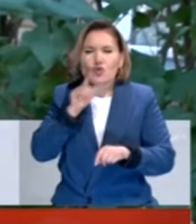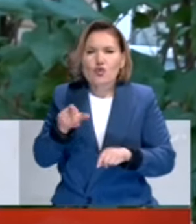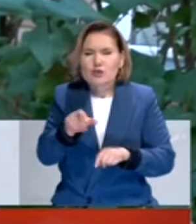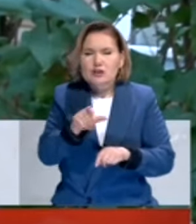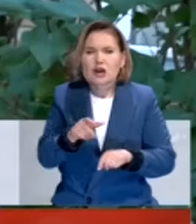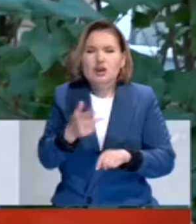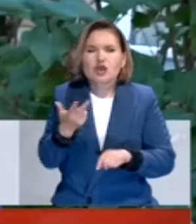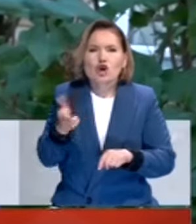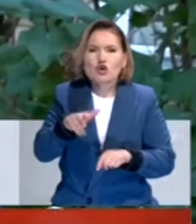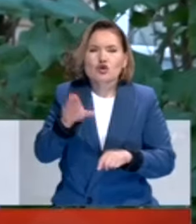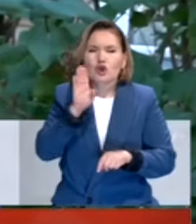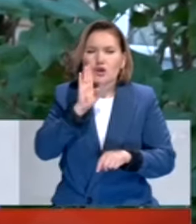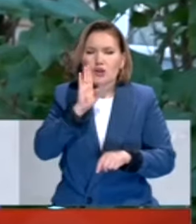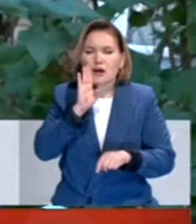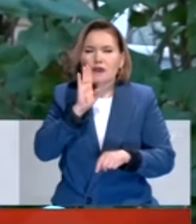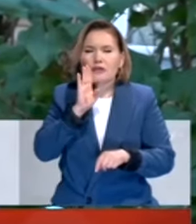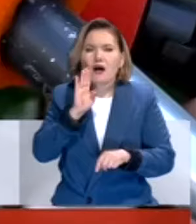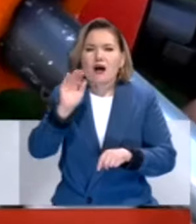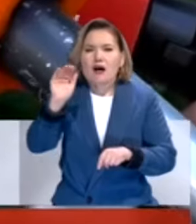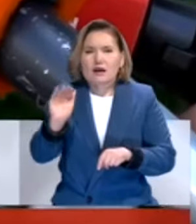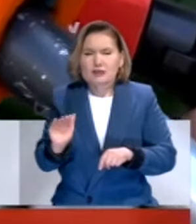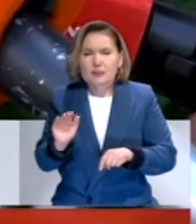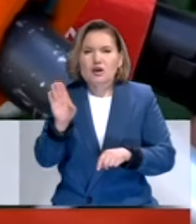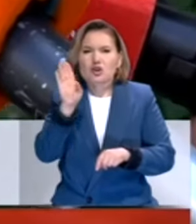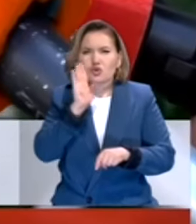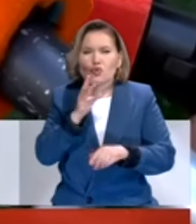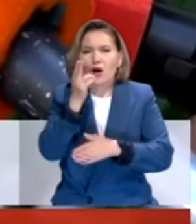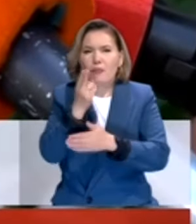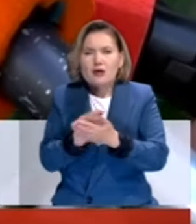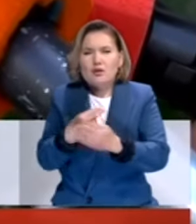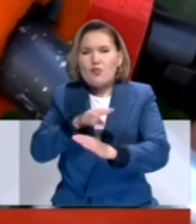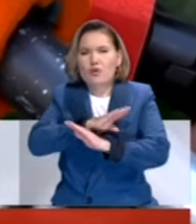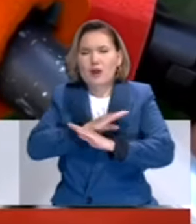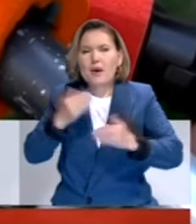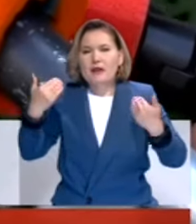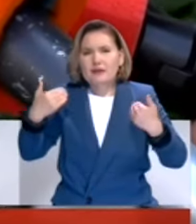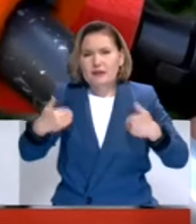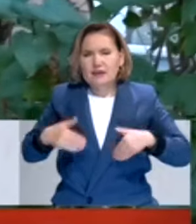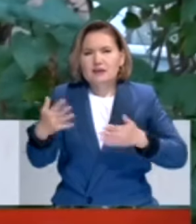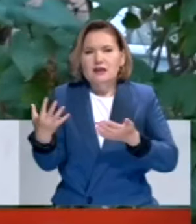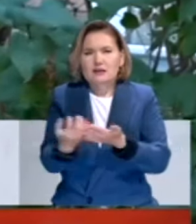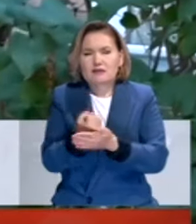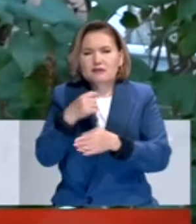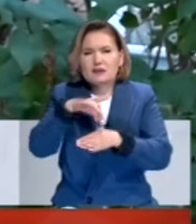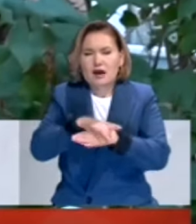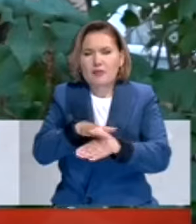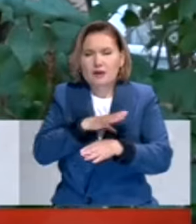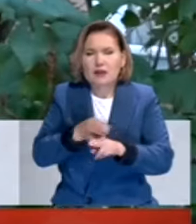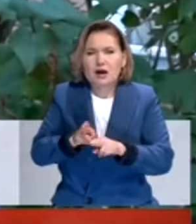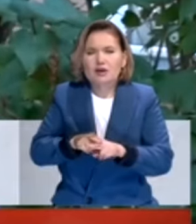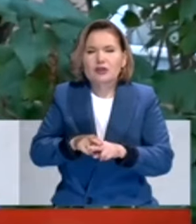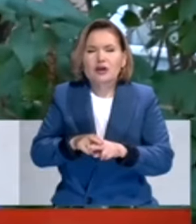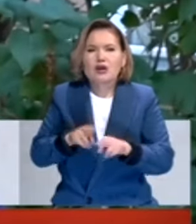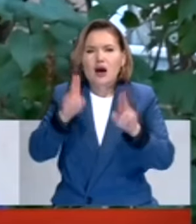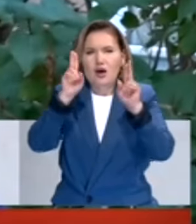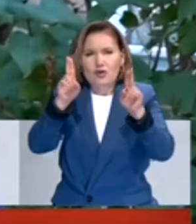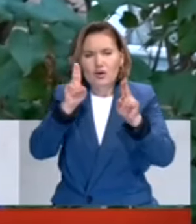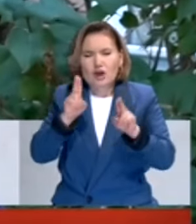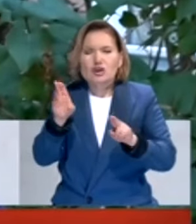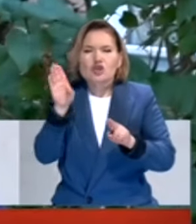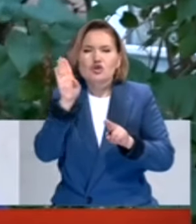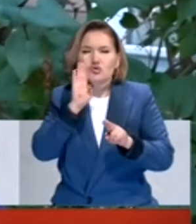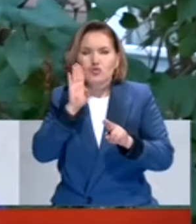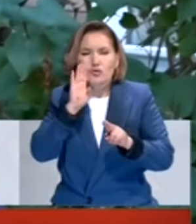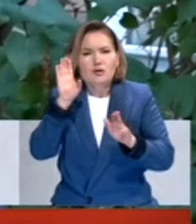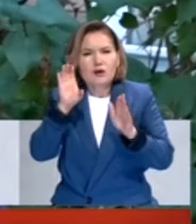3 кәмелет жасына толмаған қыз баланың денесі табылған болатын. Су айдындарында қауіпсіздік қағидаларын қатаң түрде сақтаңыздар. Белгіленбеген,